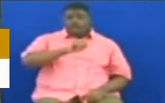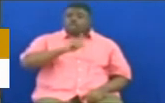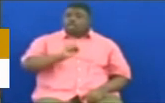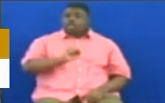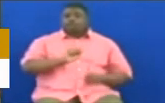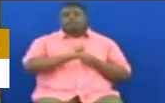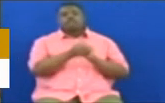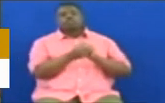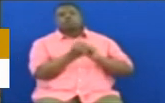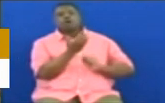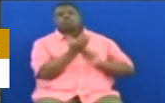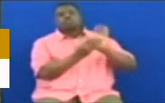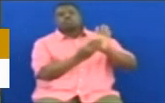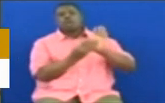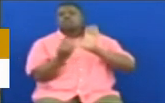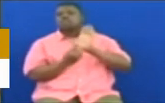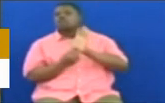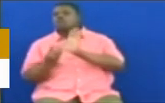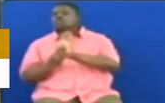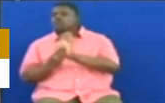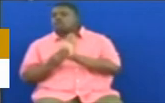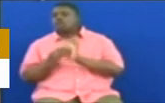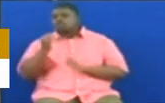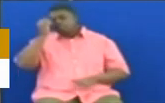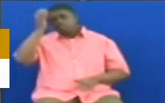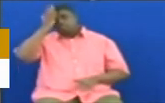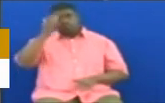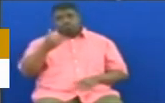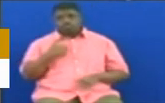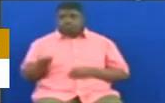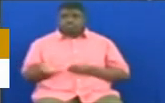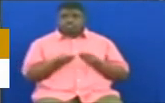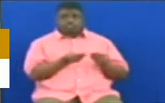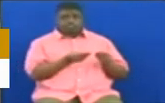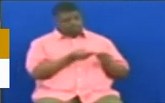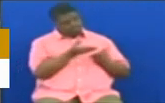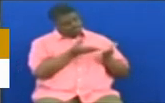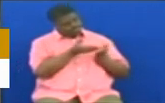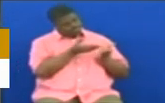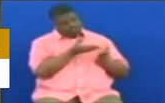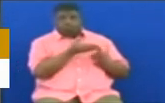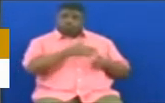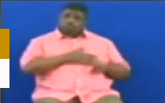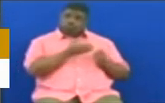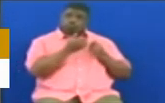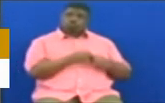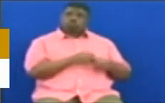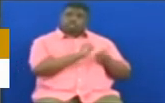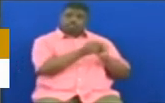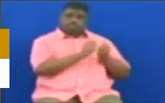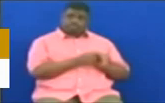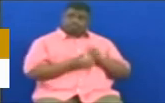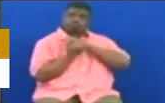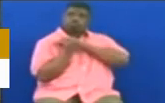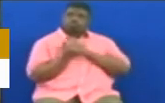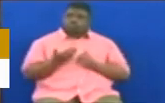59. Yote tumezingatia. Mimi muda wote nitamconsult mwenzangu katika kutekeleza majukumu yetu, na hatuoni sababu hiyo ya